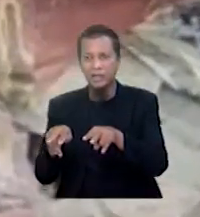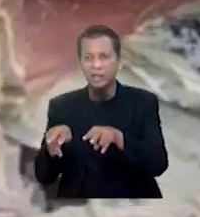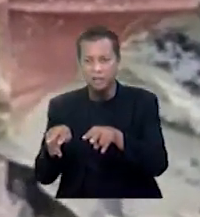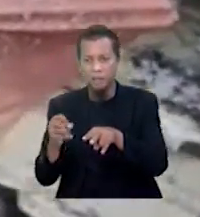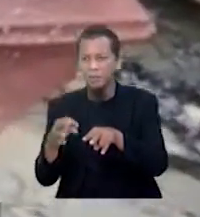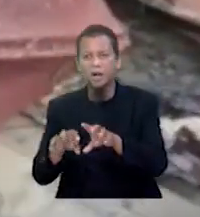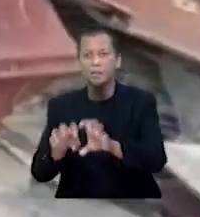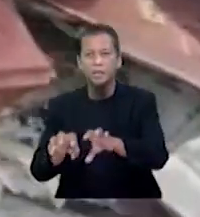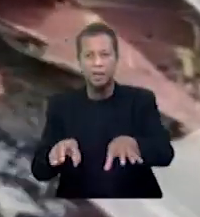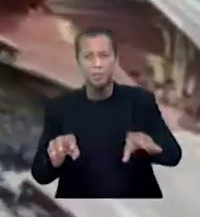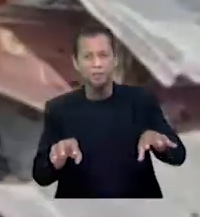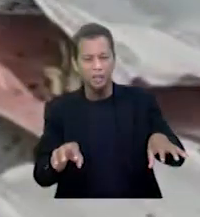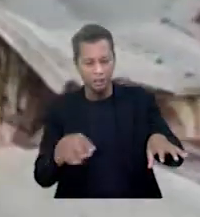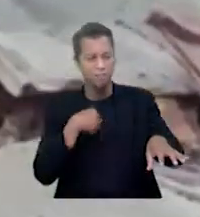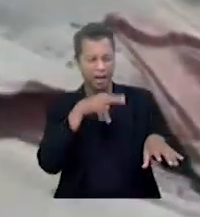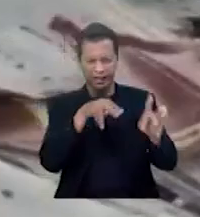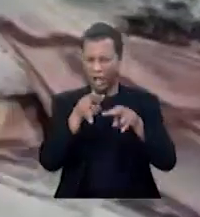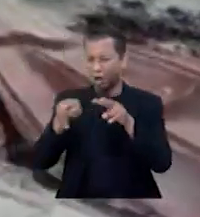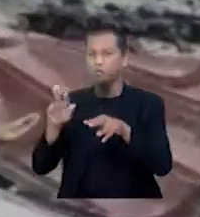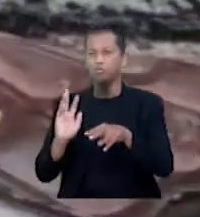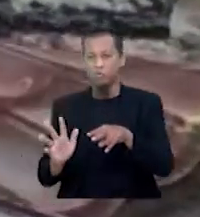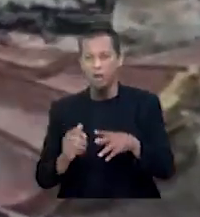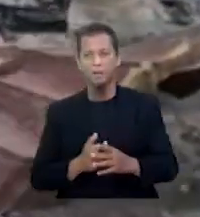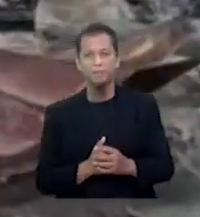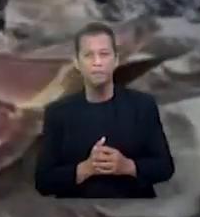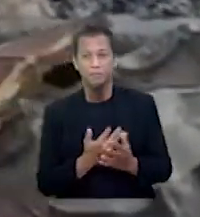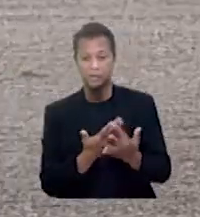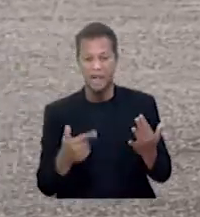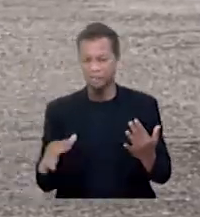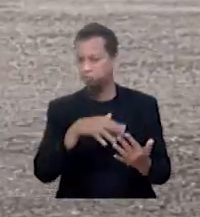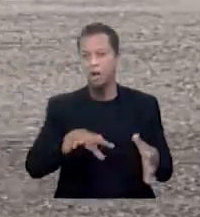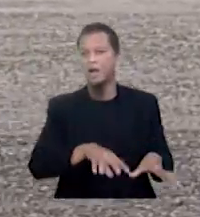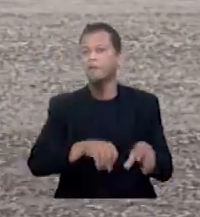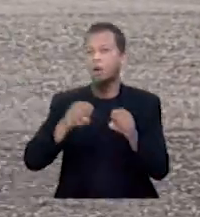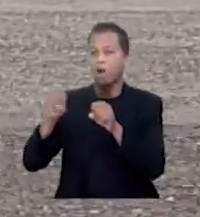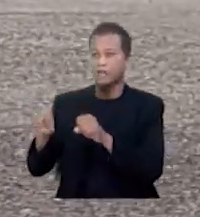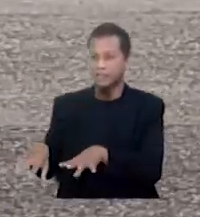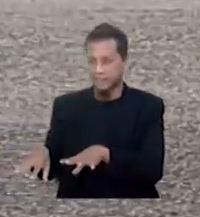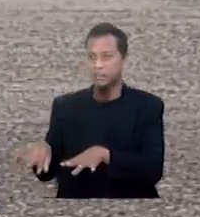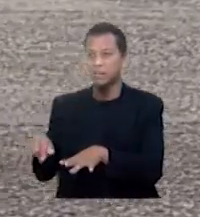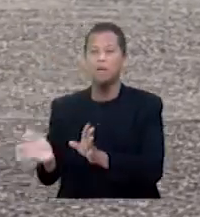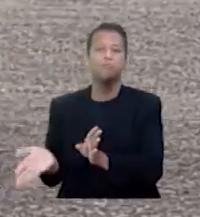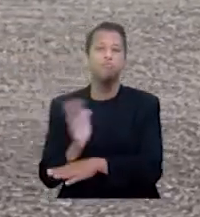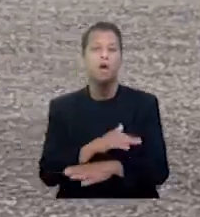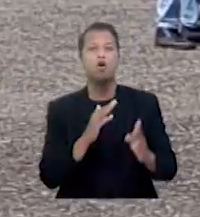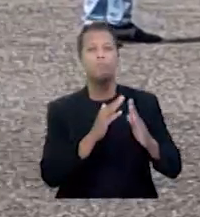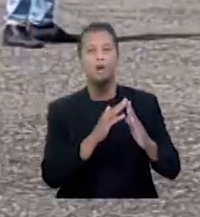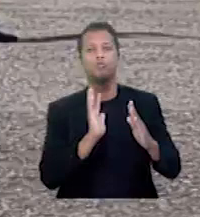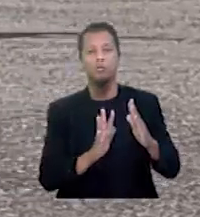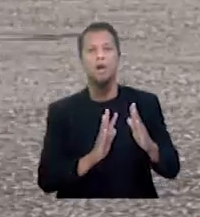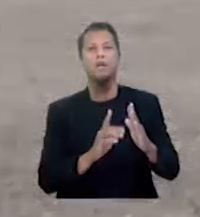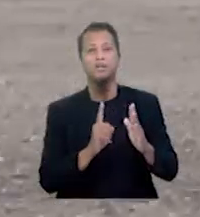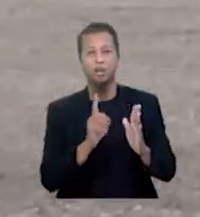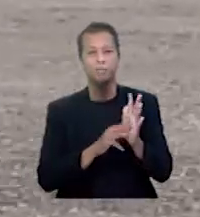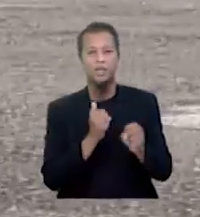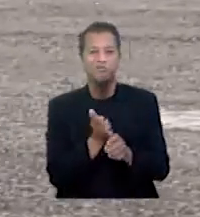ini warga yang mengungsi ke Mapolres Oksibil telah kembali ke rumah masing-masing. Dalam sepekan, kelompok kekerasan bersenjata Papua telah melakukan